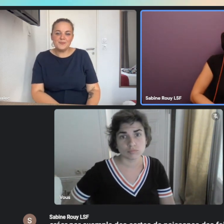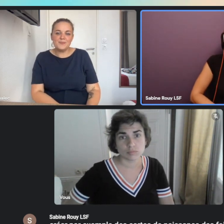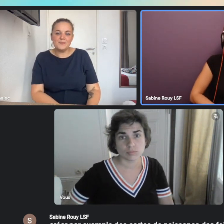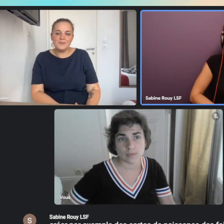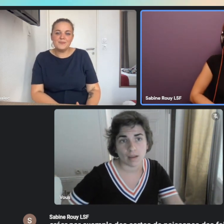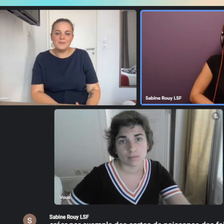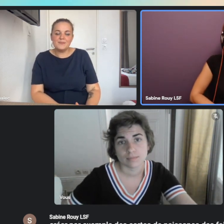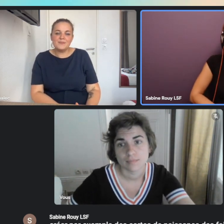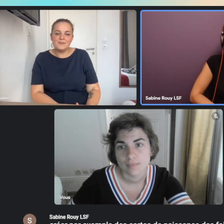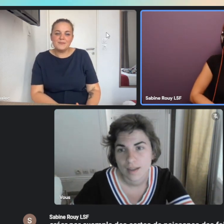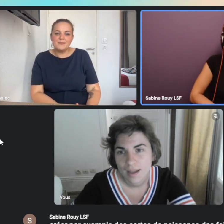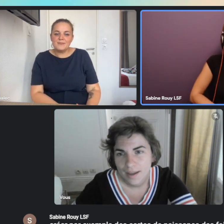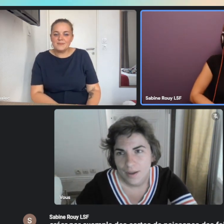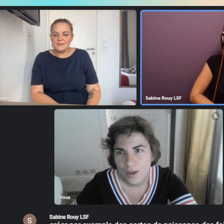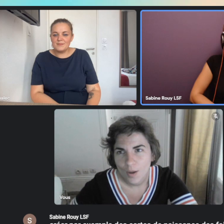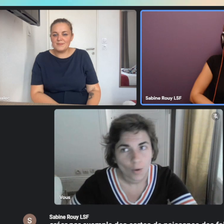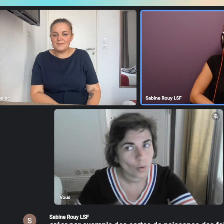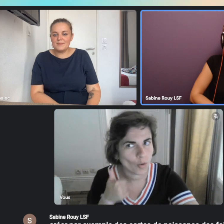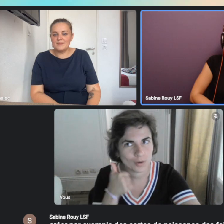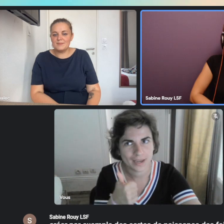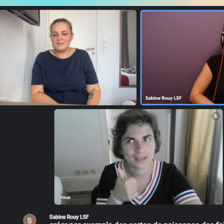Mmh.